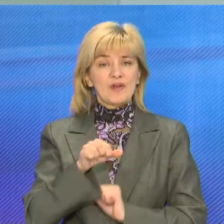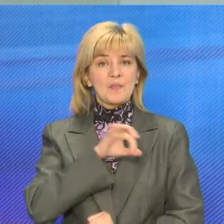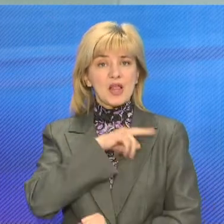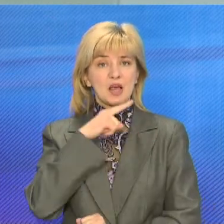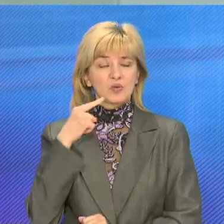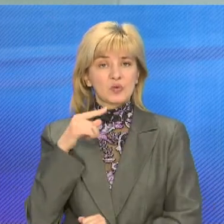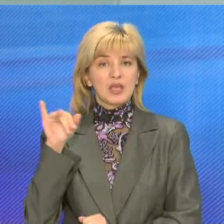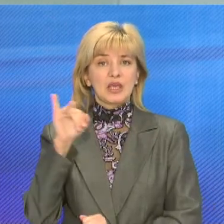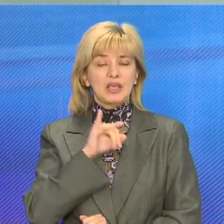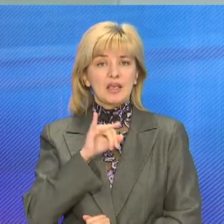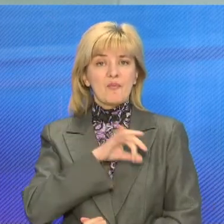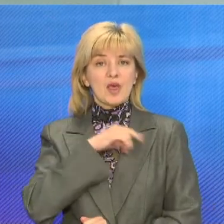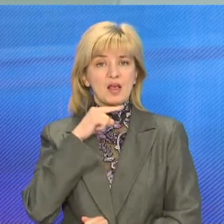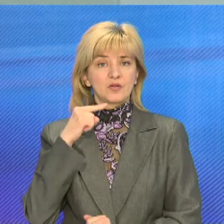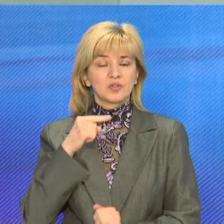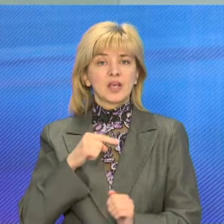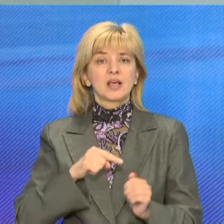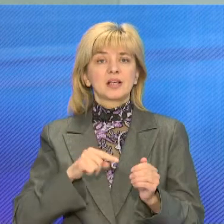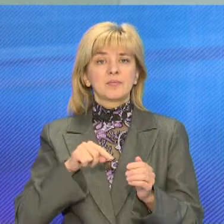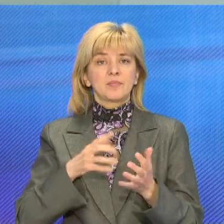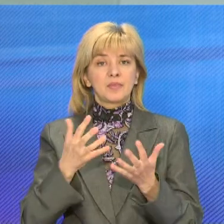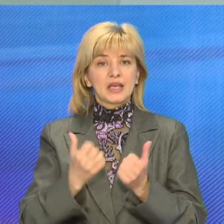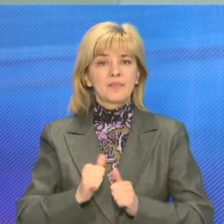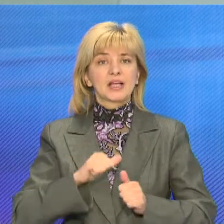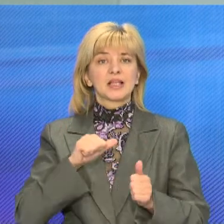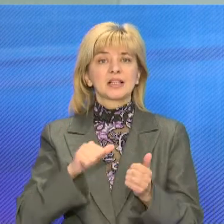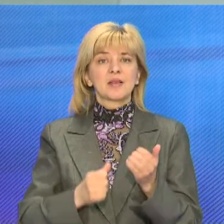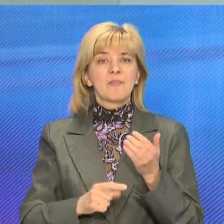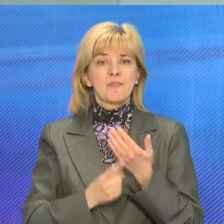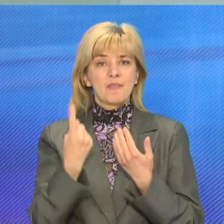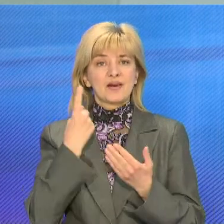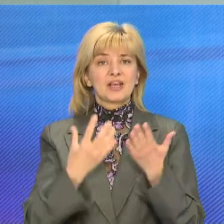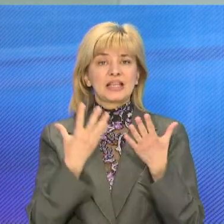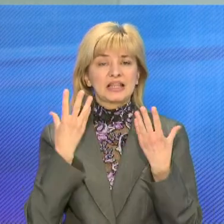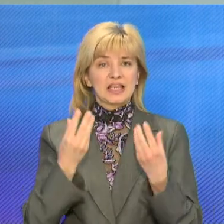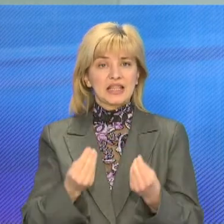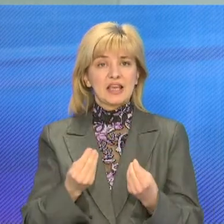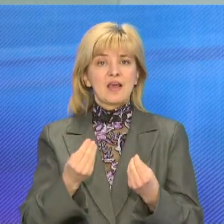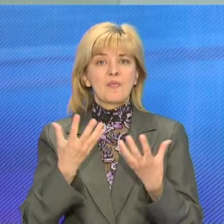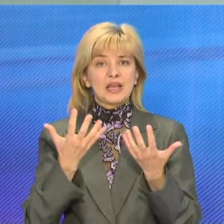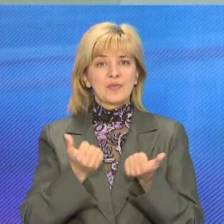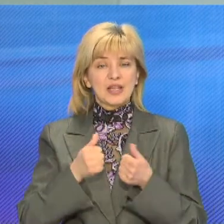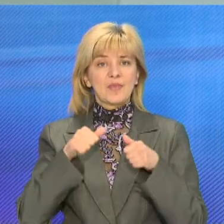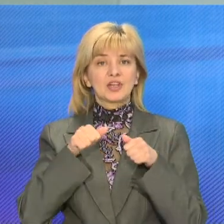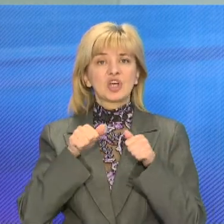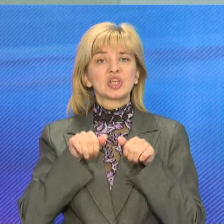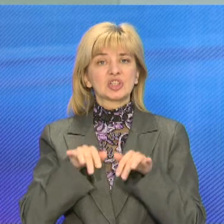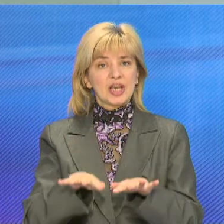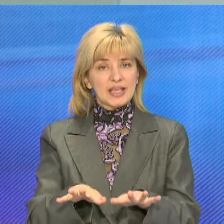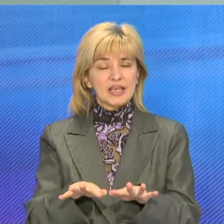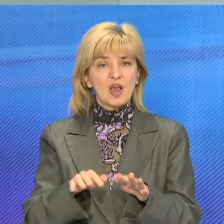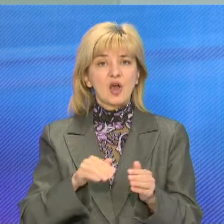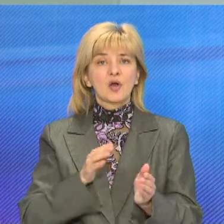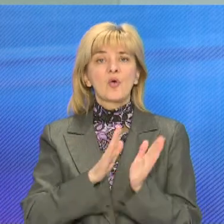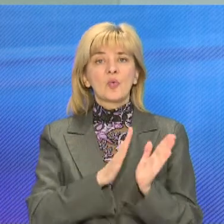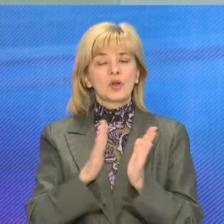предпринимает с первых дней начала специальной операции, военной операции на территории Украины, Беларусь предпринимала шаги к урегулированию этого процесса мирным